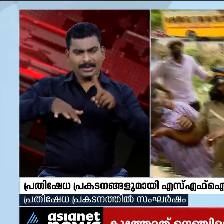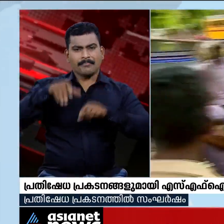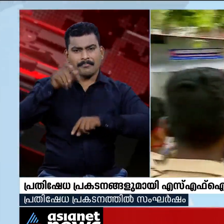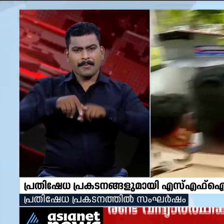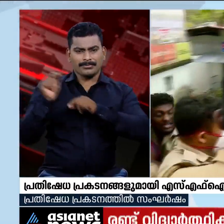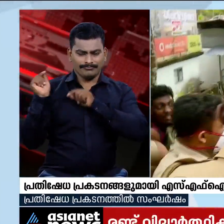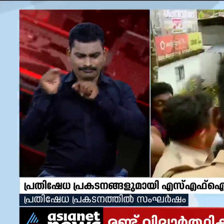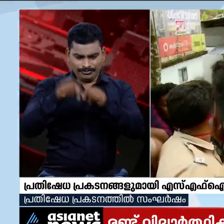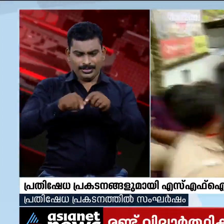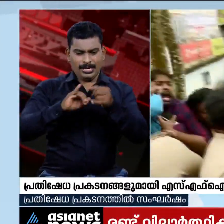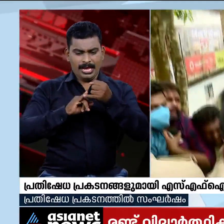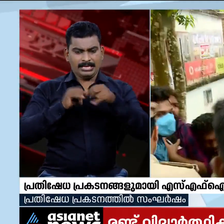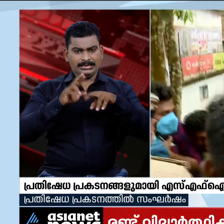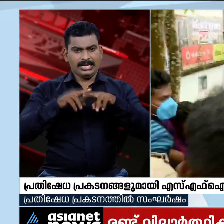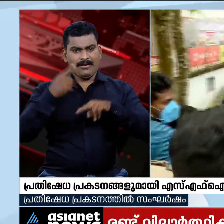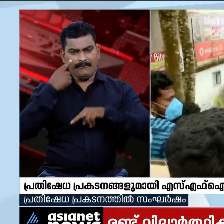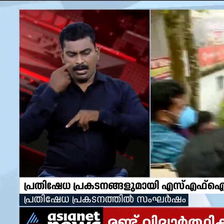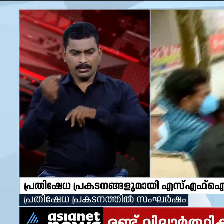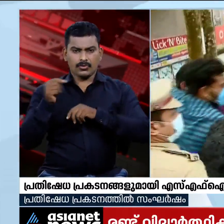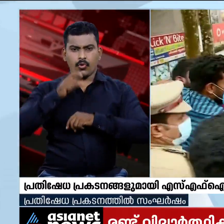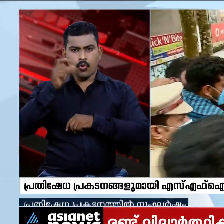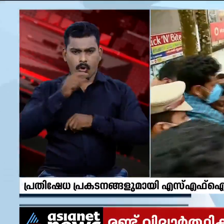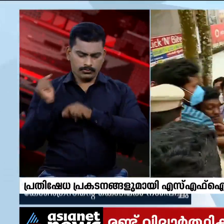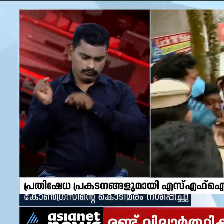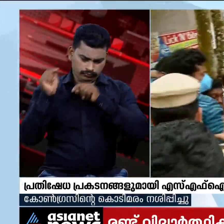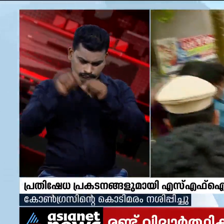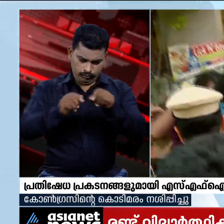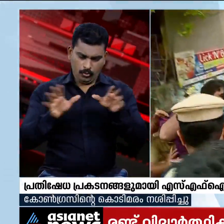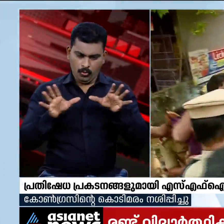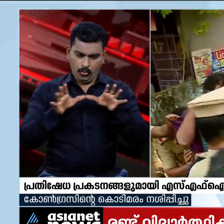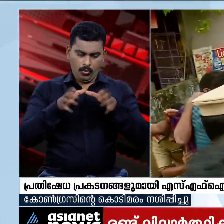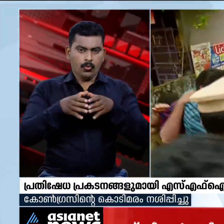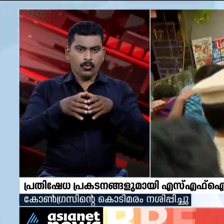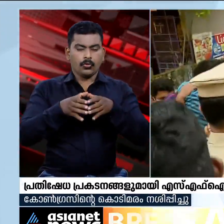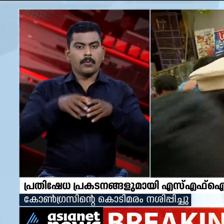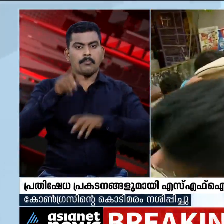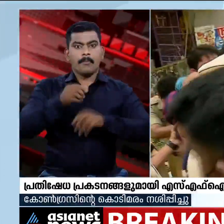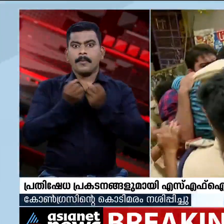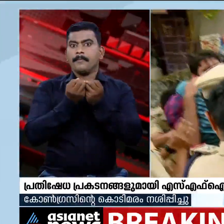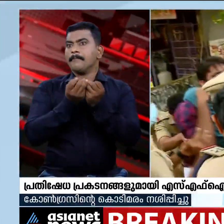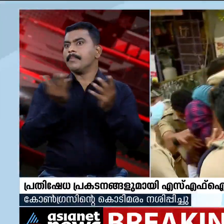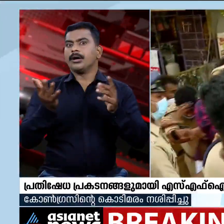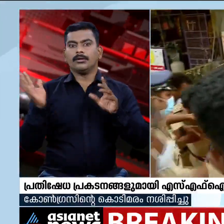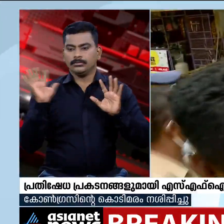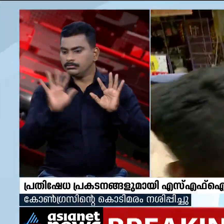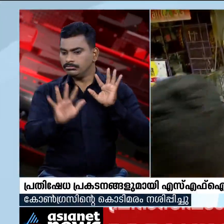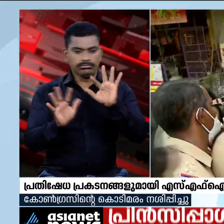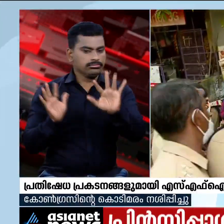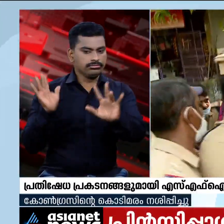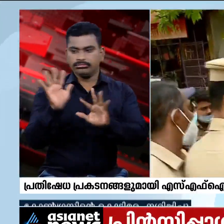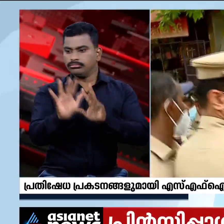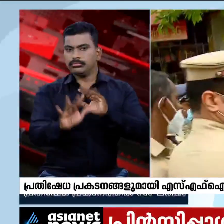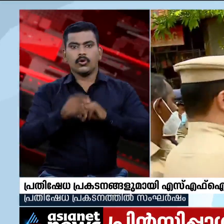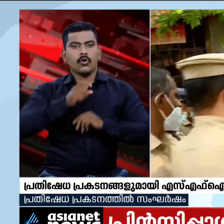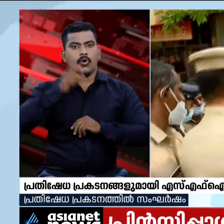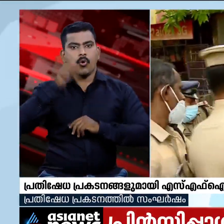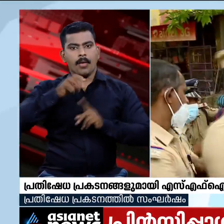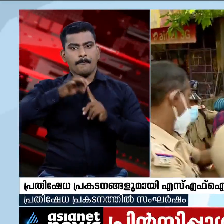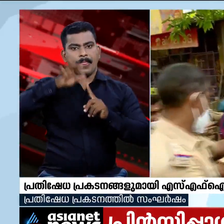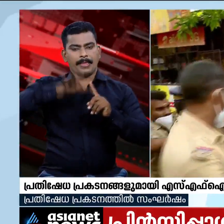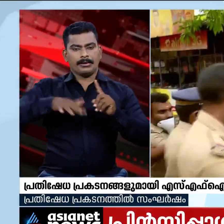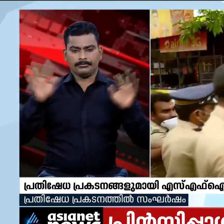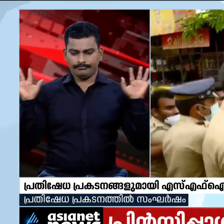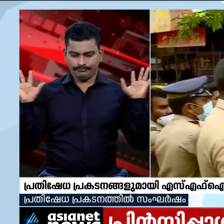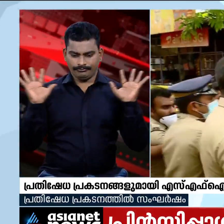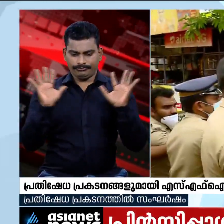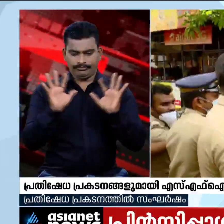കമ്മിറ്റിയിലെയും SFI പ്രവർത്തകരെല്ലാം തന്നെ കോളേജിന് മുന്നിൽ തടിച്ചുകൂടിയിട്ടുണ്ട്. വിവിധ ഇടങ്ങളിൽ നിന്നും പ്രവർത്തകർ പത്തനംതിട്ട മുസ്ലിയാർ കോളേജിലേക്ക് എത്തുന്നുമുണ്ട്.